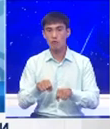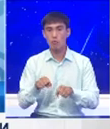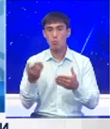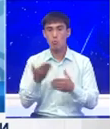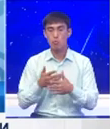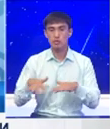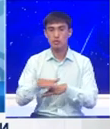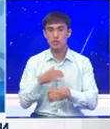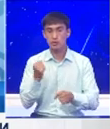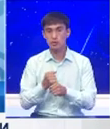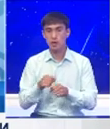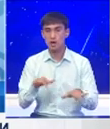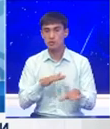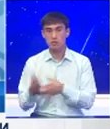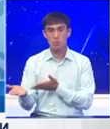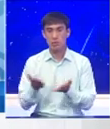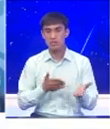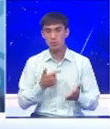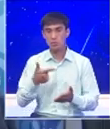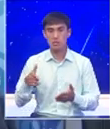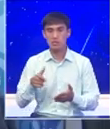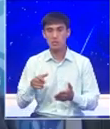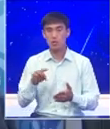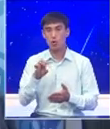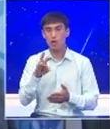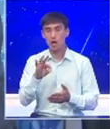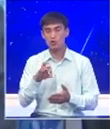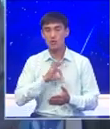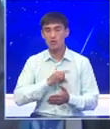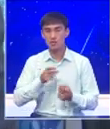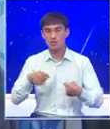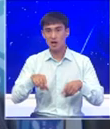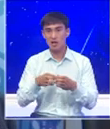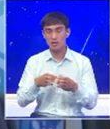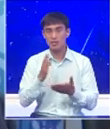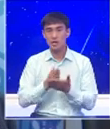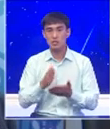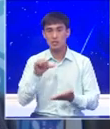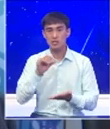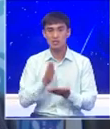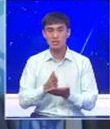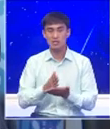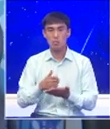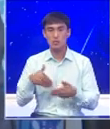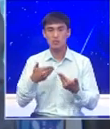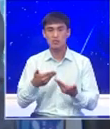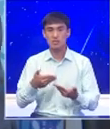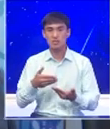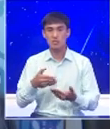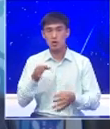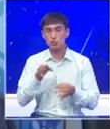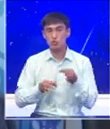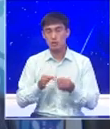населению. Поэтому на акцию также приглашены представители нотариальной и адвокатской коллегии. Также присутствуют представители палаты